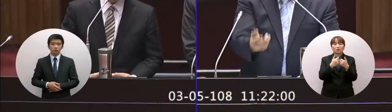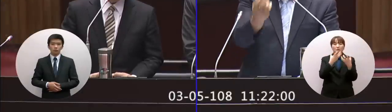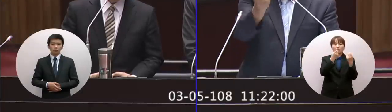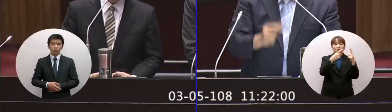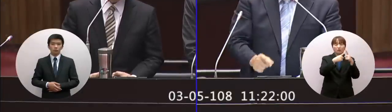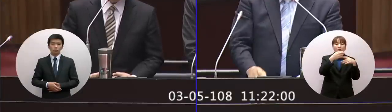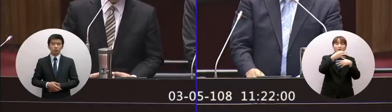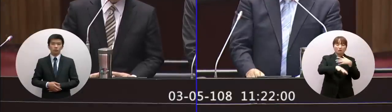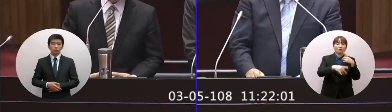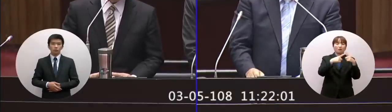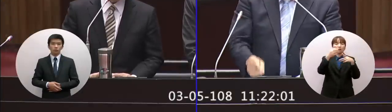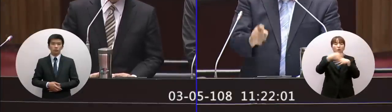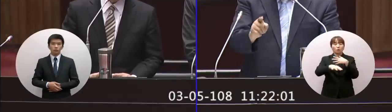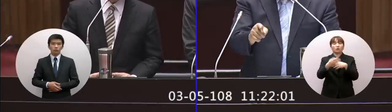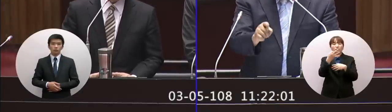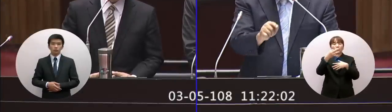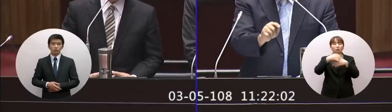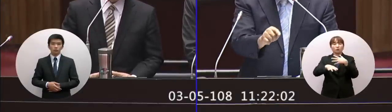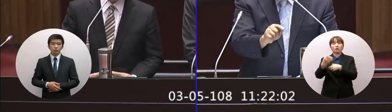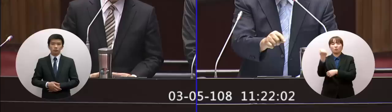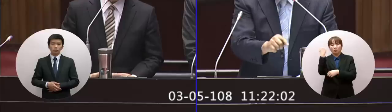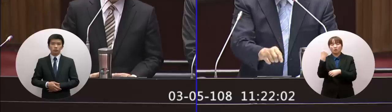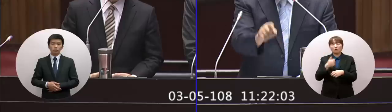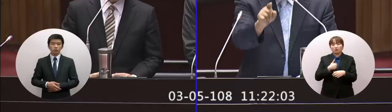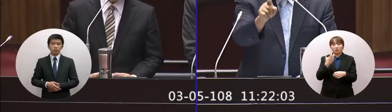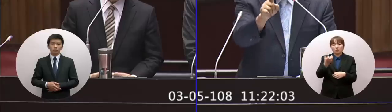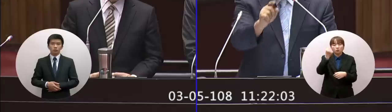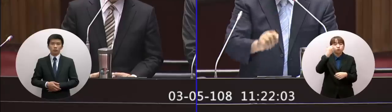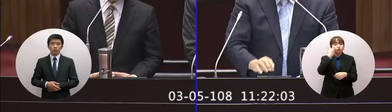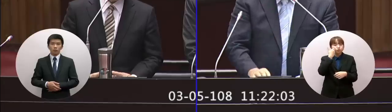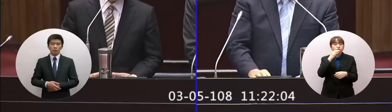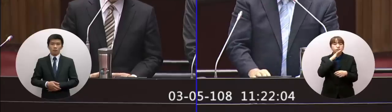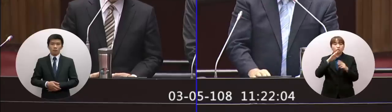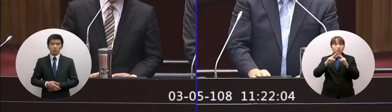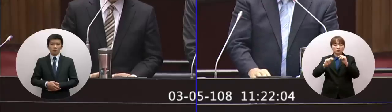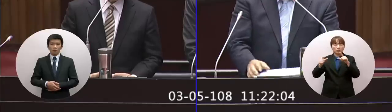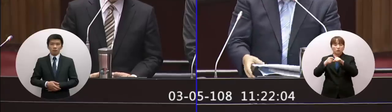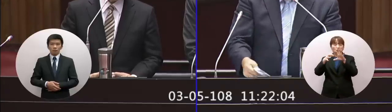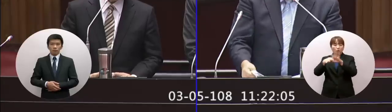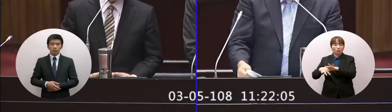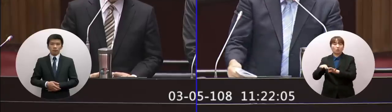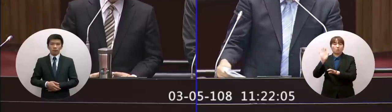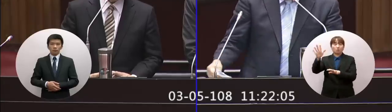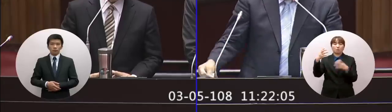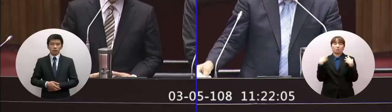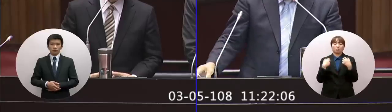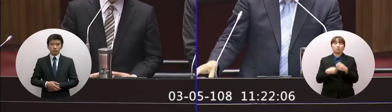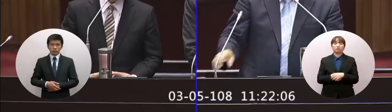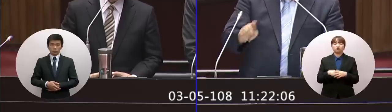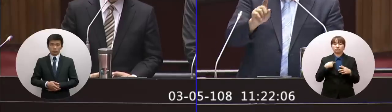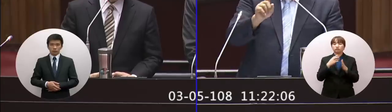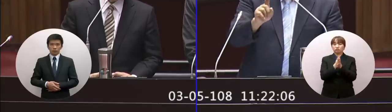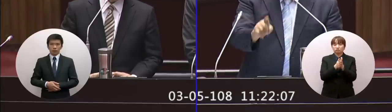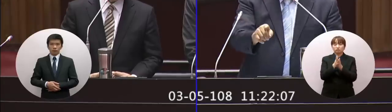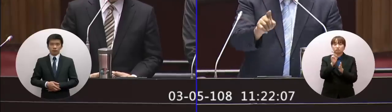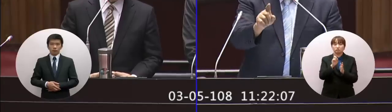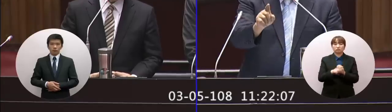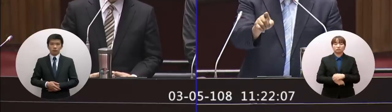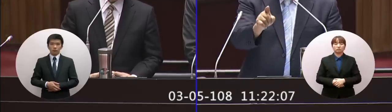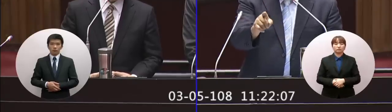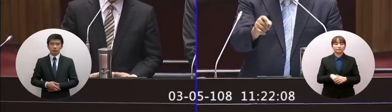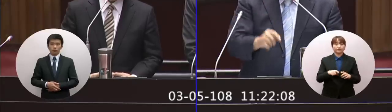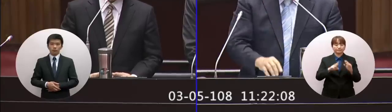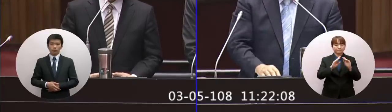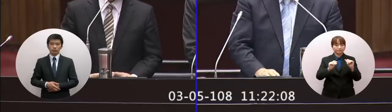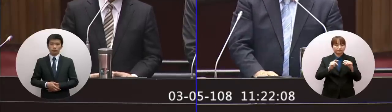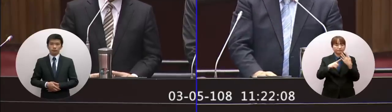也没有钱，也没有权力了。真正的权力在哪里？乡镇公所。所以我们现在要求这个